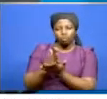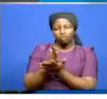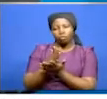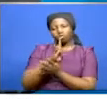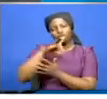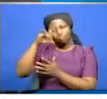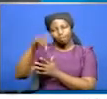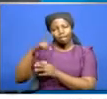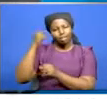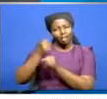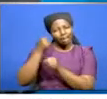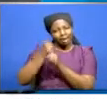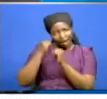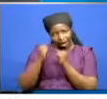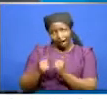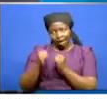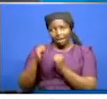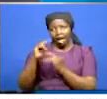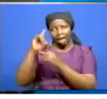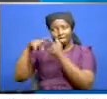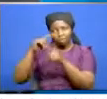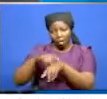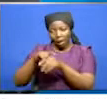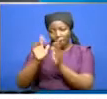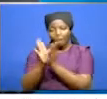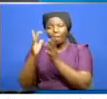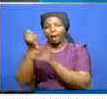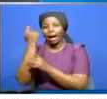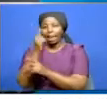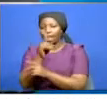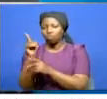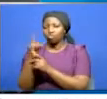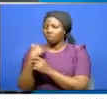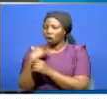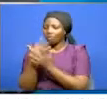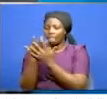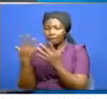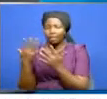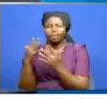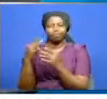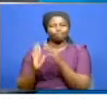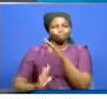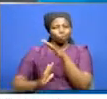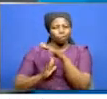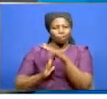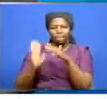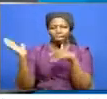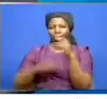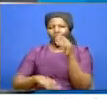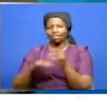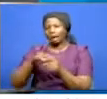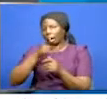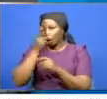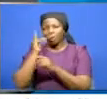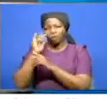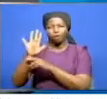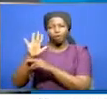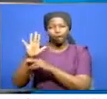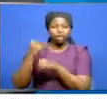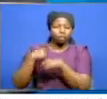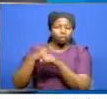ungangane mpaka wananchi wa kuelewe uko na jambo kuu kuliko lenye Kalonzo anafanya, ndio